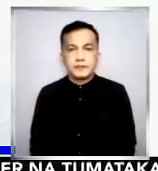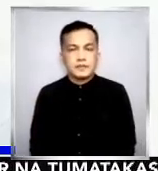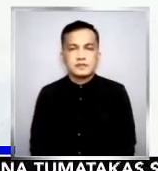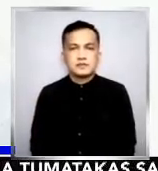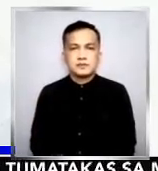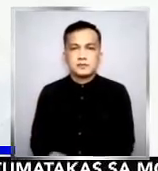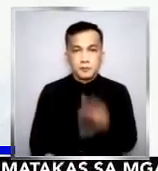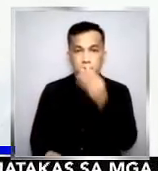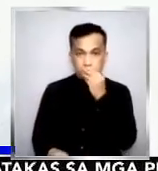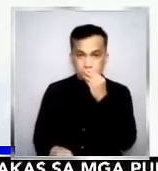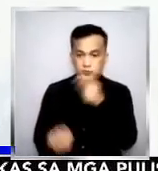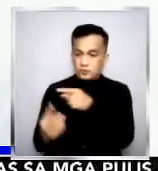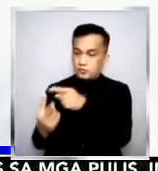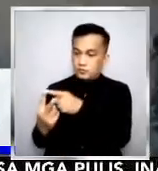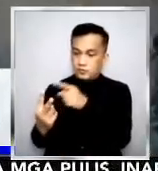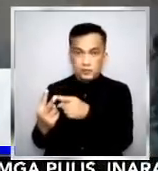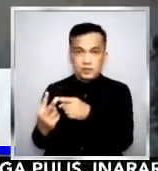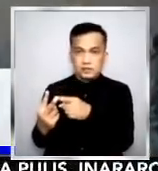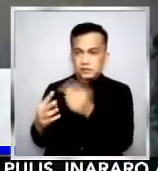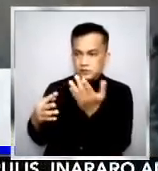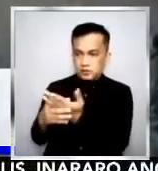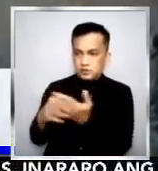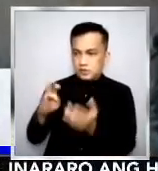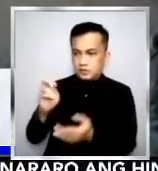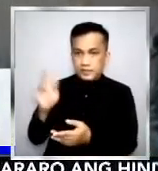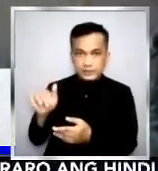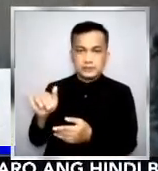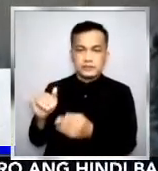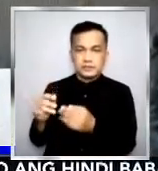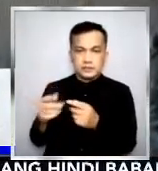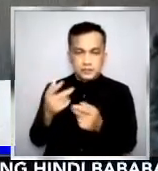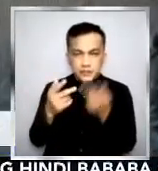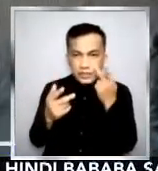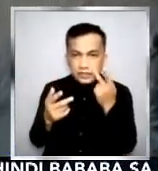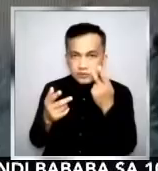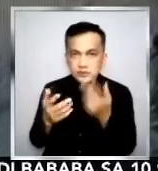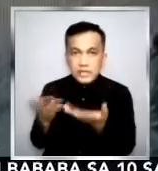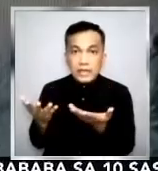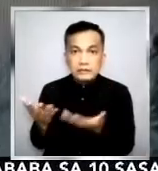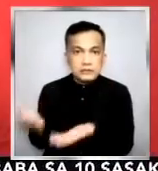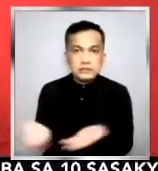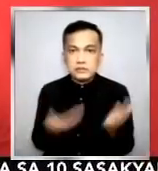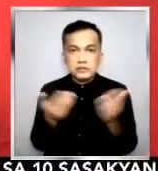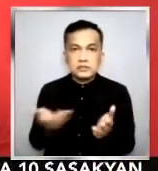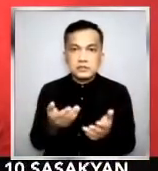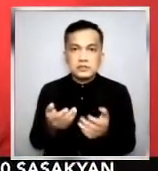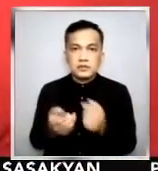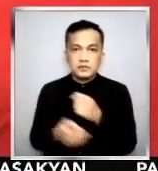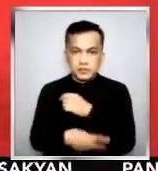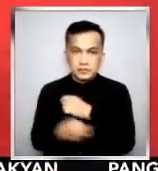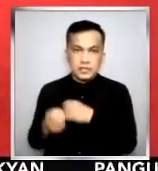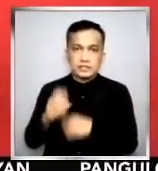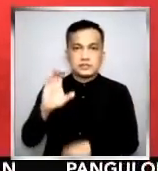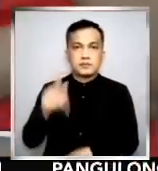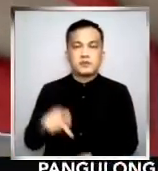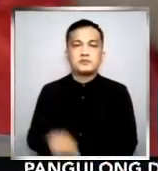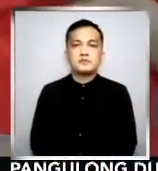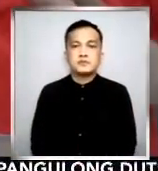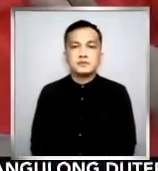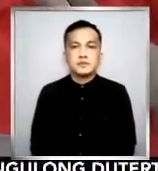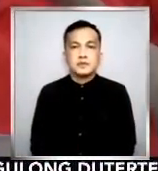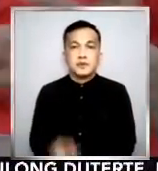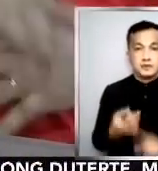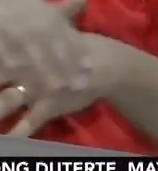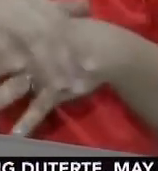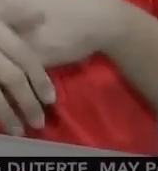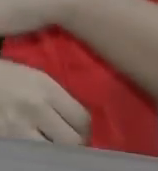suspect na kinasuan ng robbery. Inaalam na kung saan dinadala ng mga suspect ang mga natangay na cellphone. Mula rito sa Batangas, John